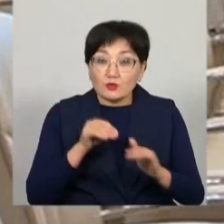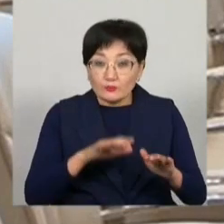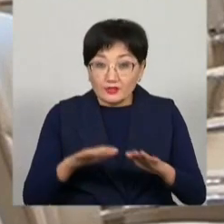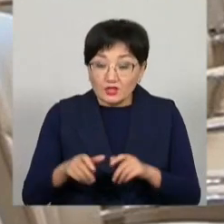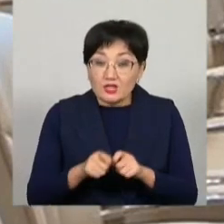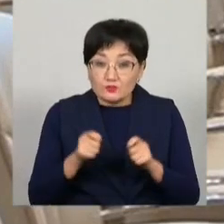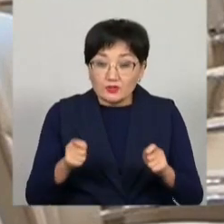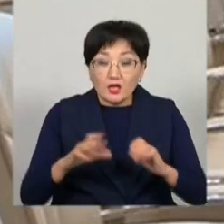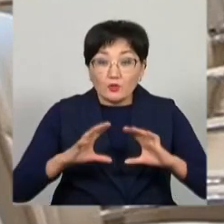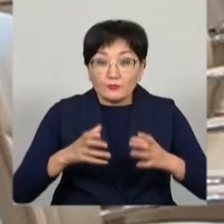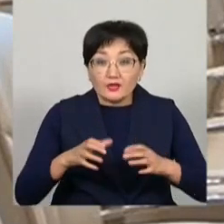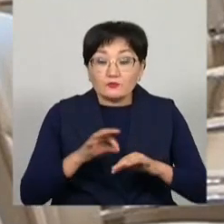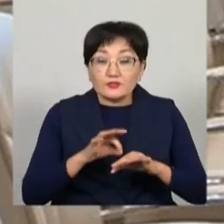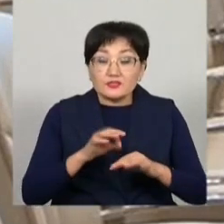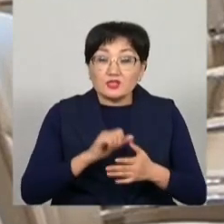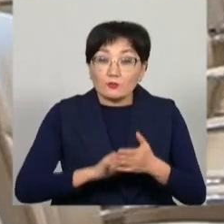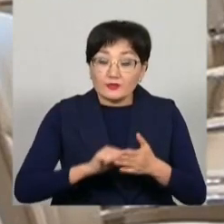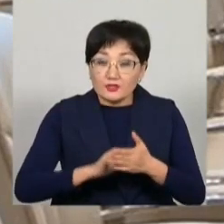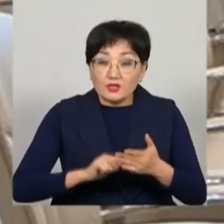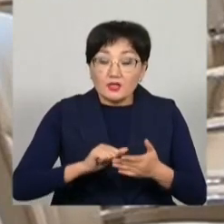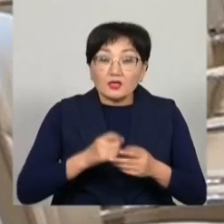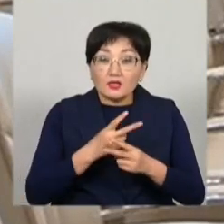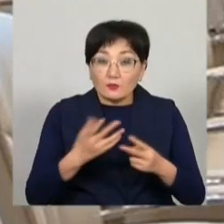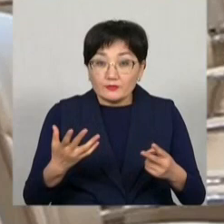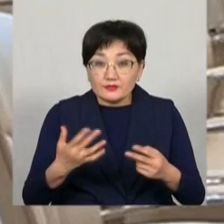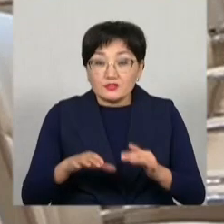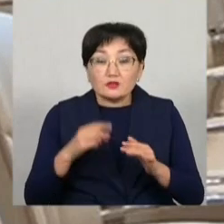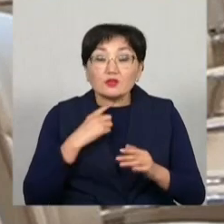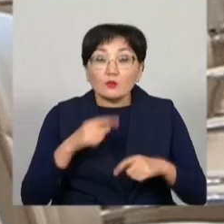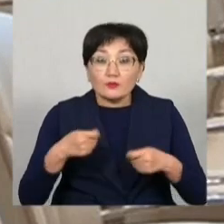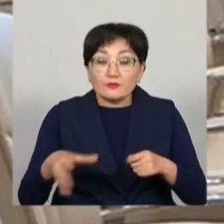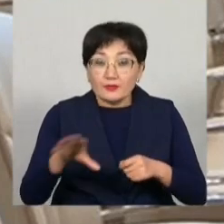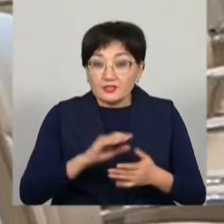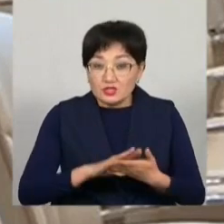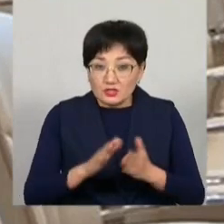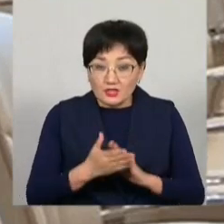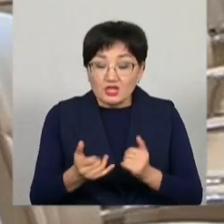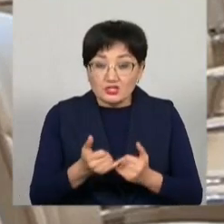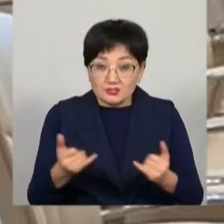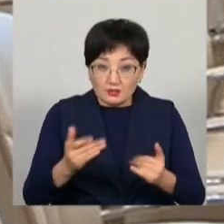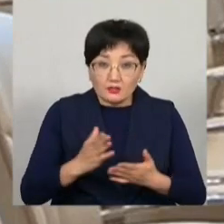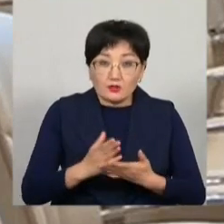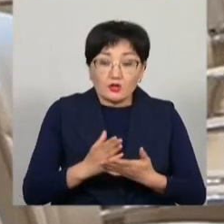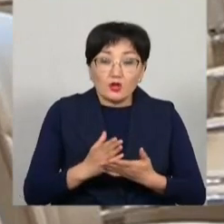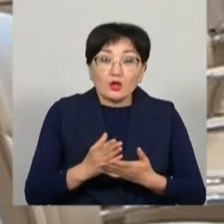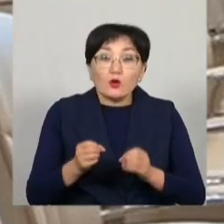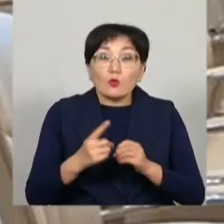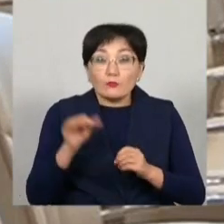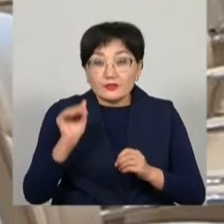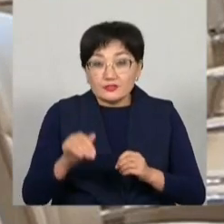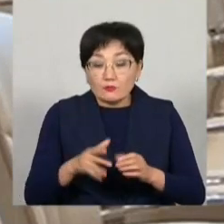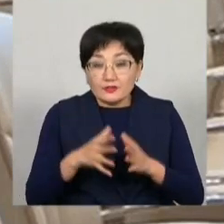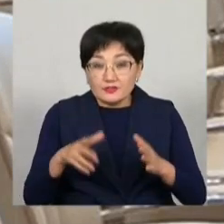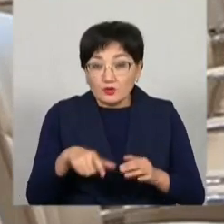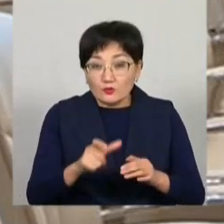құрылған. Әлемдегі пандемия жағдайына қарамастан дауыс беру үшін барлық жағдай жасалыпты. 11 мыңнан астам